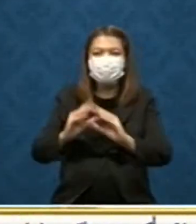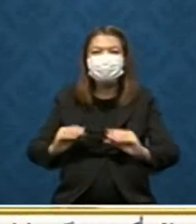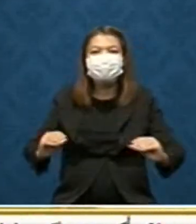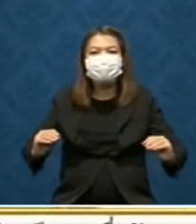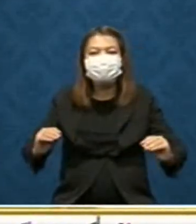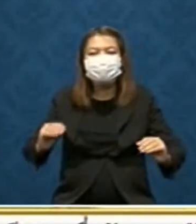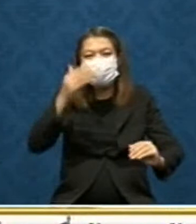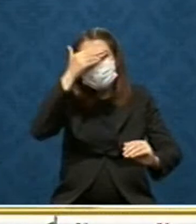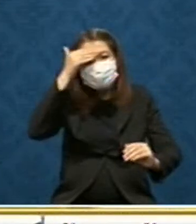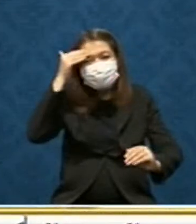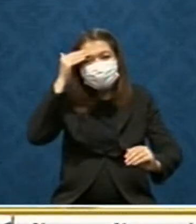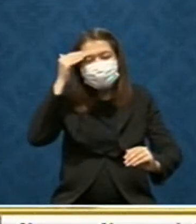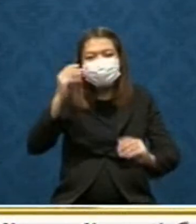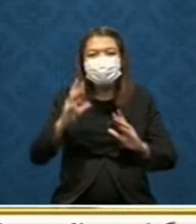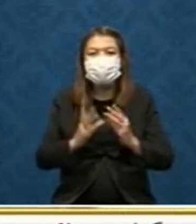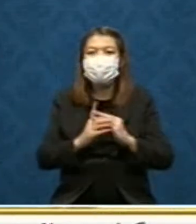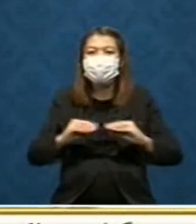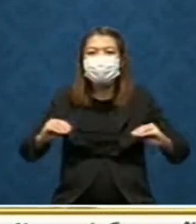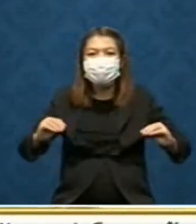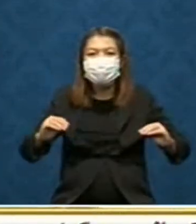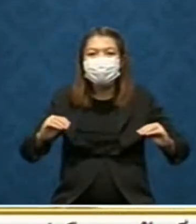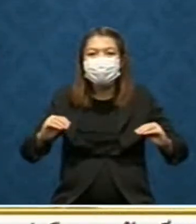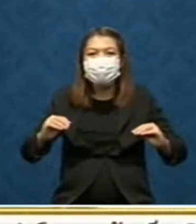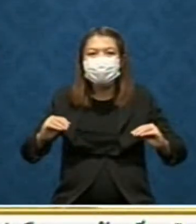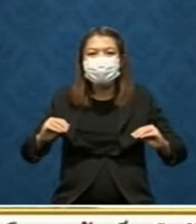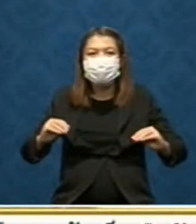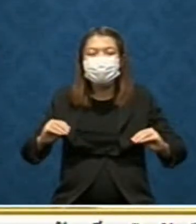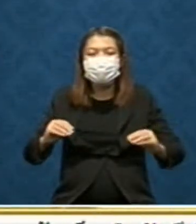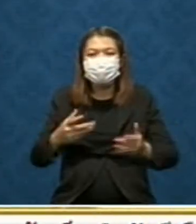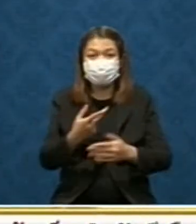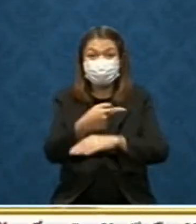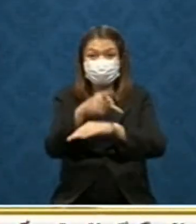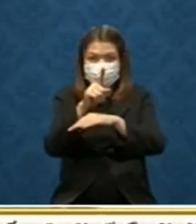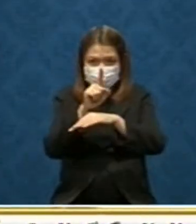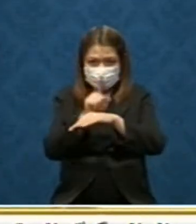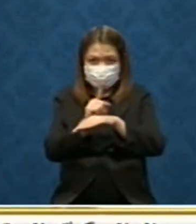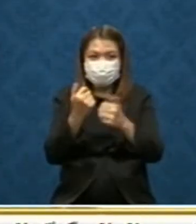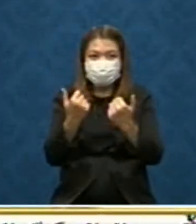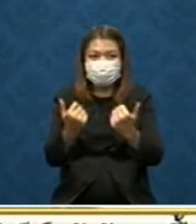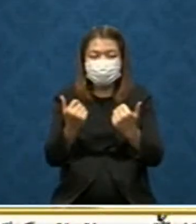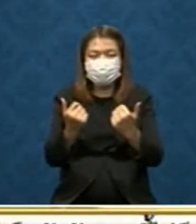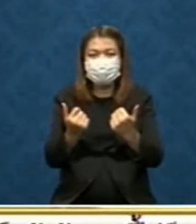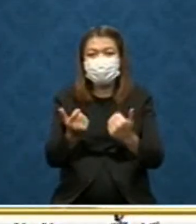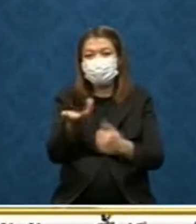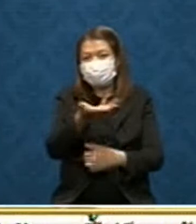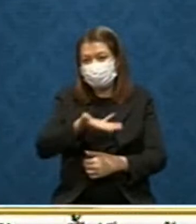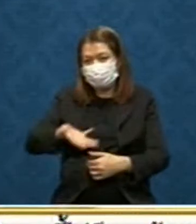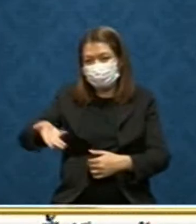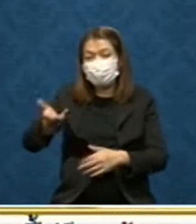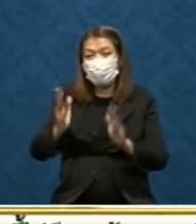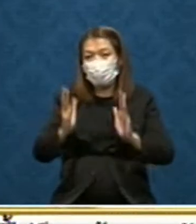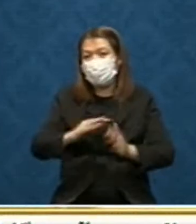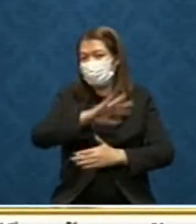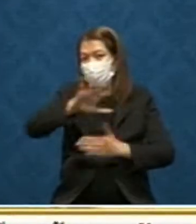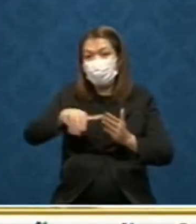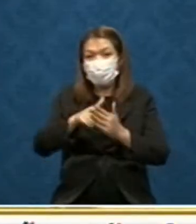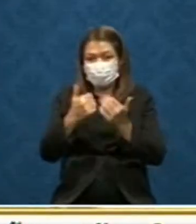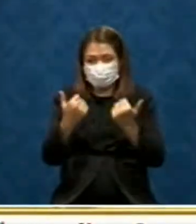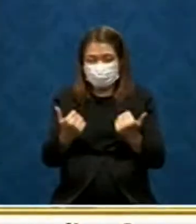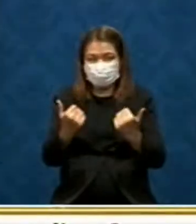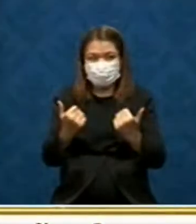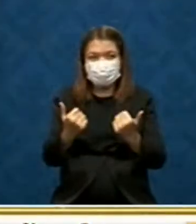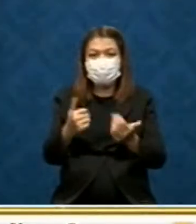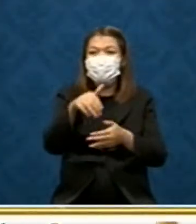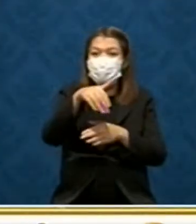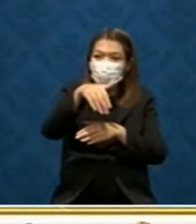ียบแล้วเงีบ ท่ประทานครับ วันนี้ผมทาทุคนทอยู่ในสภาหรอ